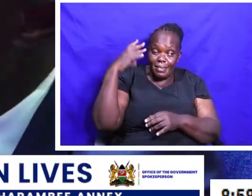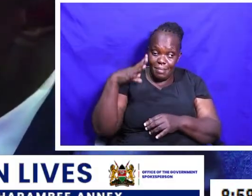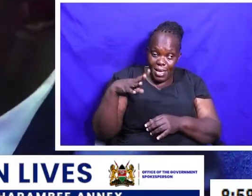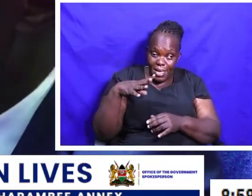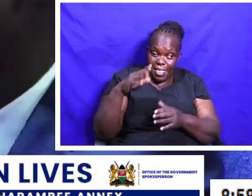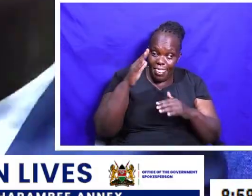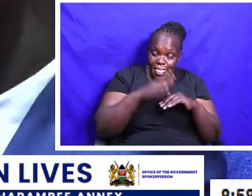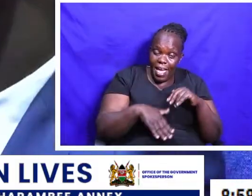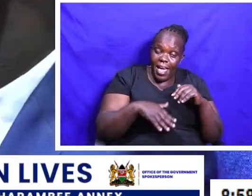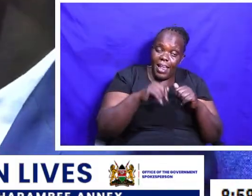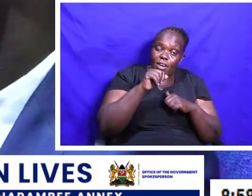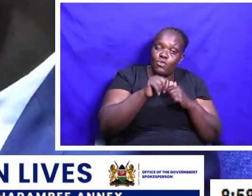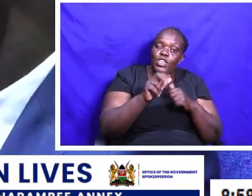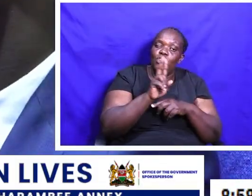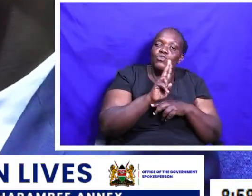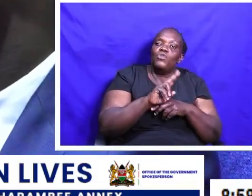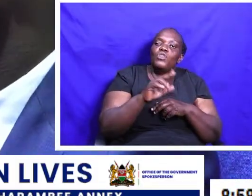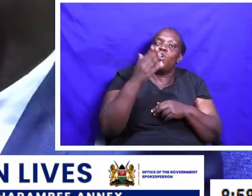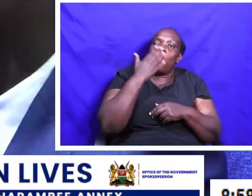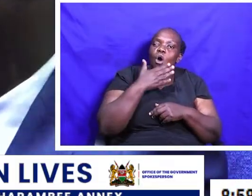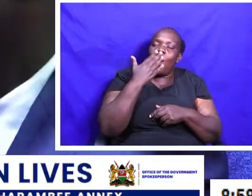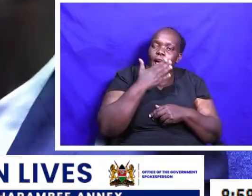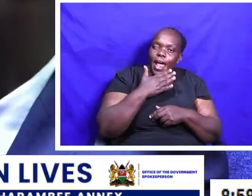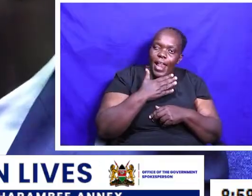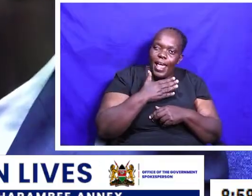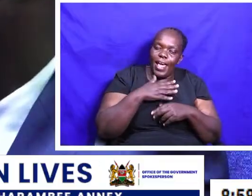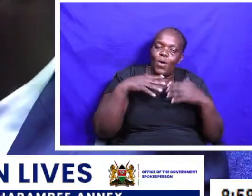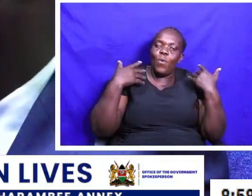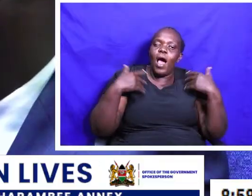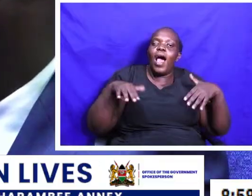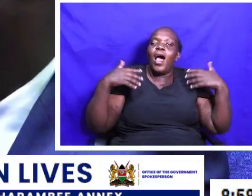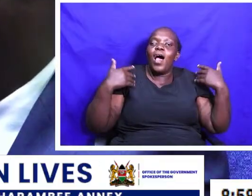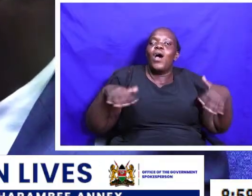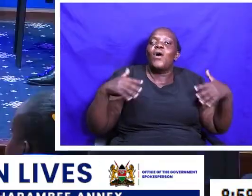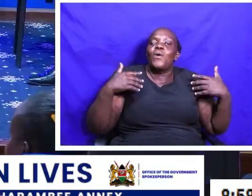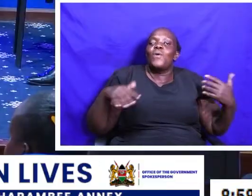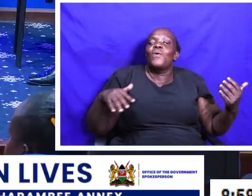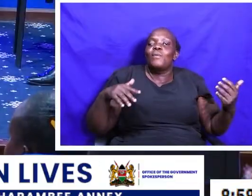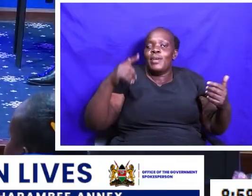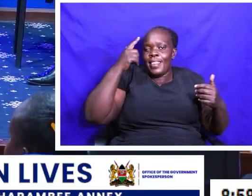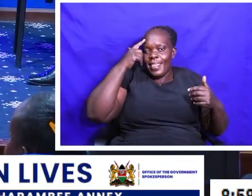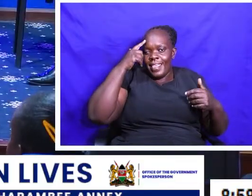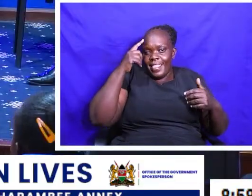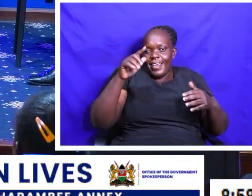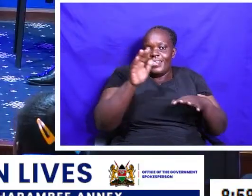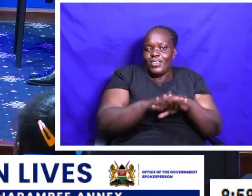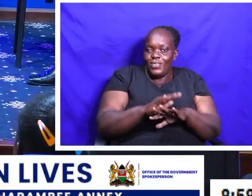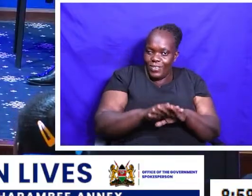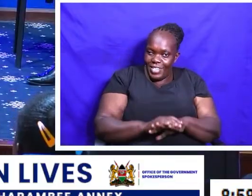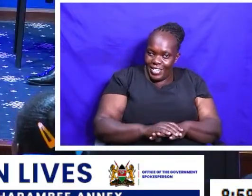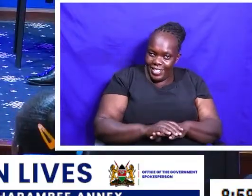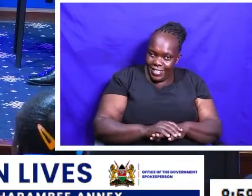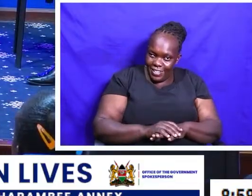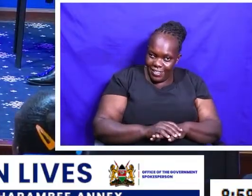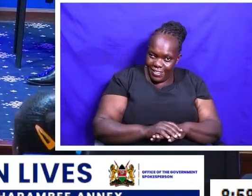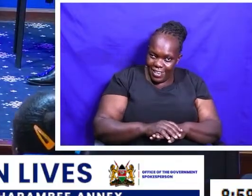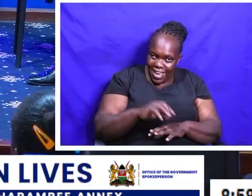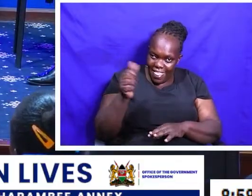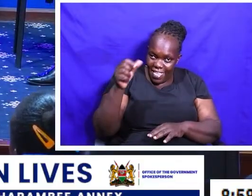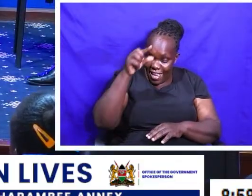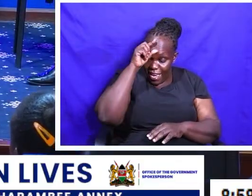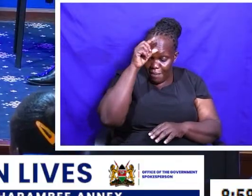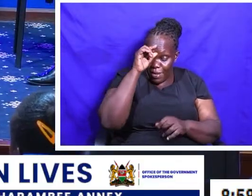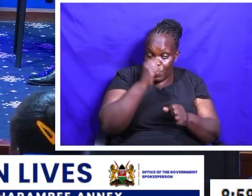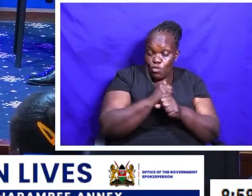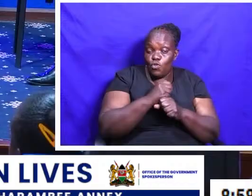ya stima kuliko ile ya kutumia mafuta. Yes. Wow. So I think that's really good. What